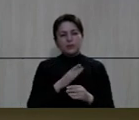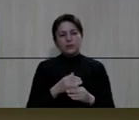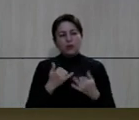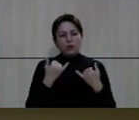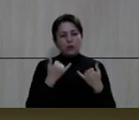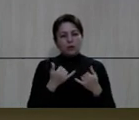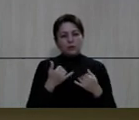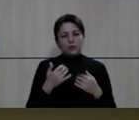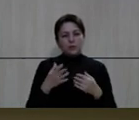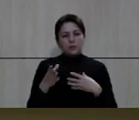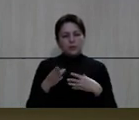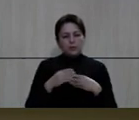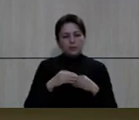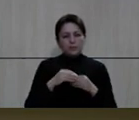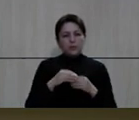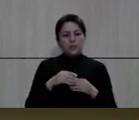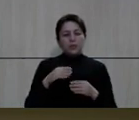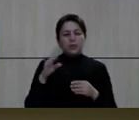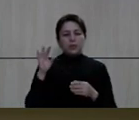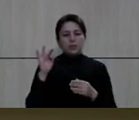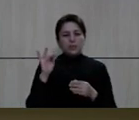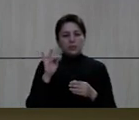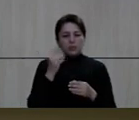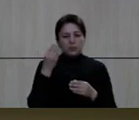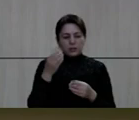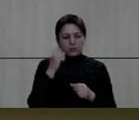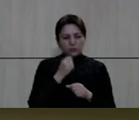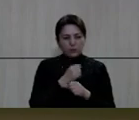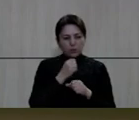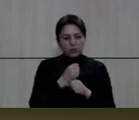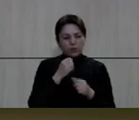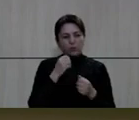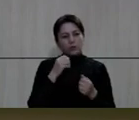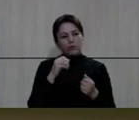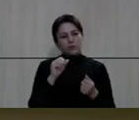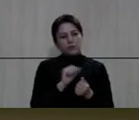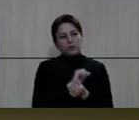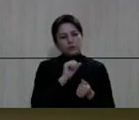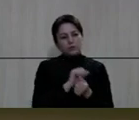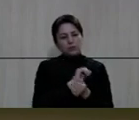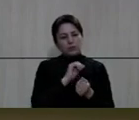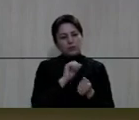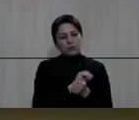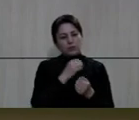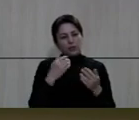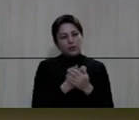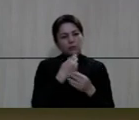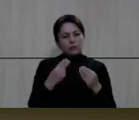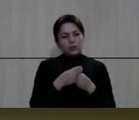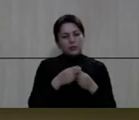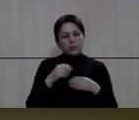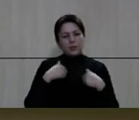Keling, biz ish qog'ozlari turlarini, yangilarini siz bilan yana o'rganishga harakat qilamiz.